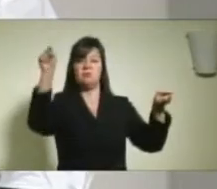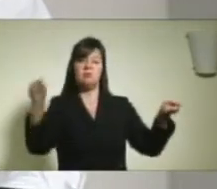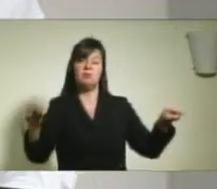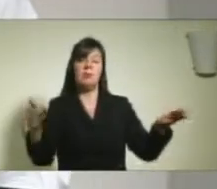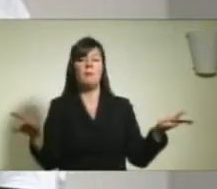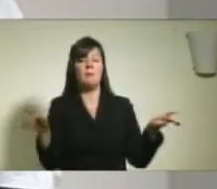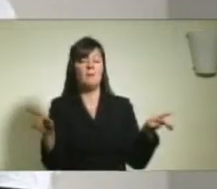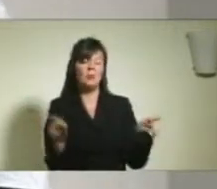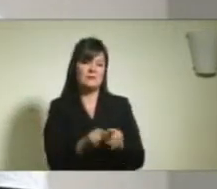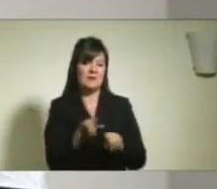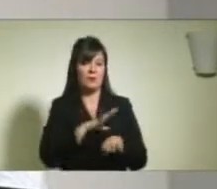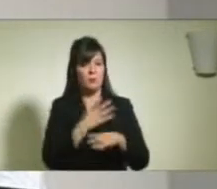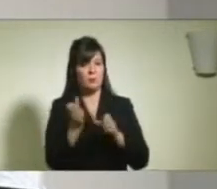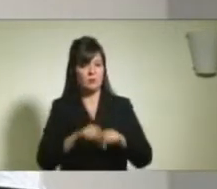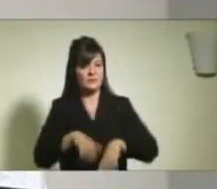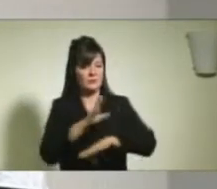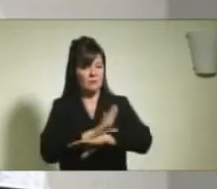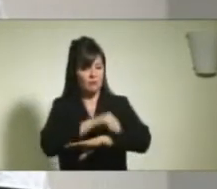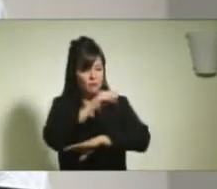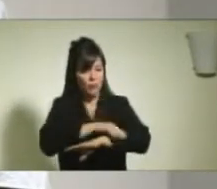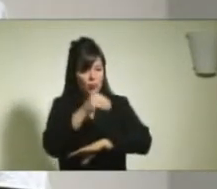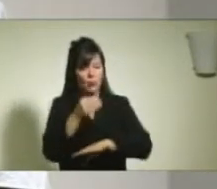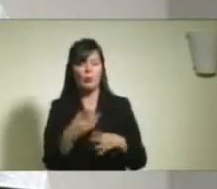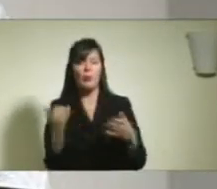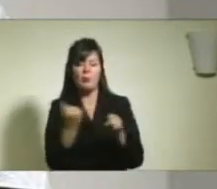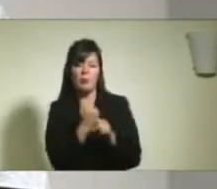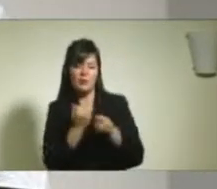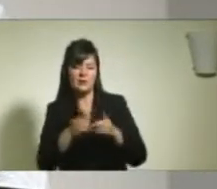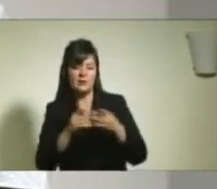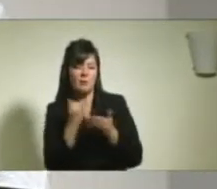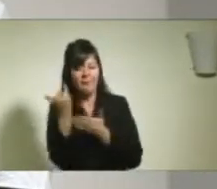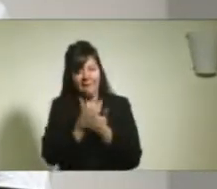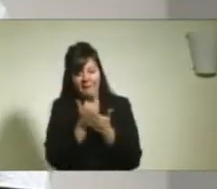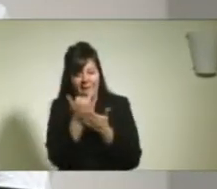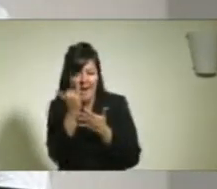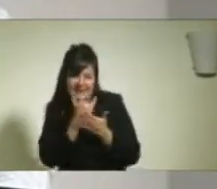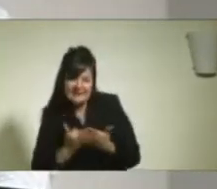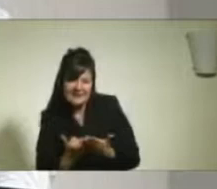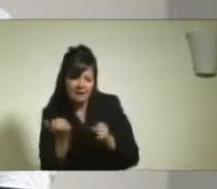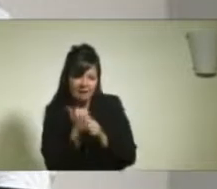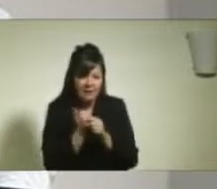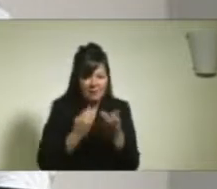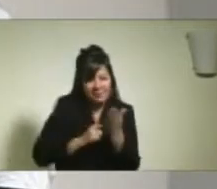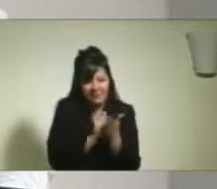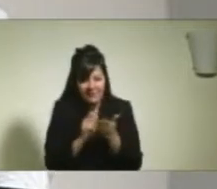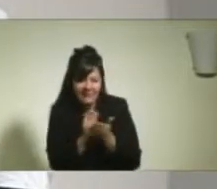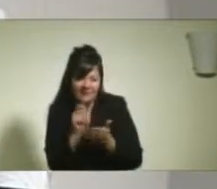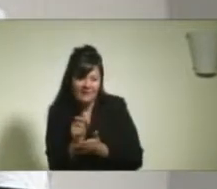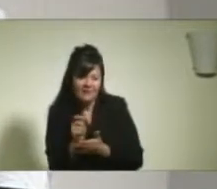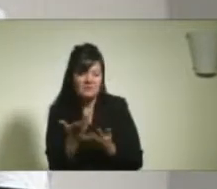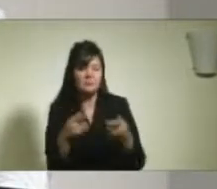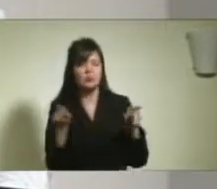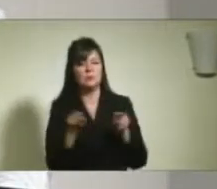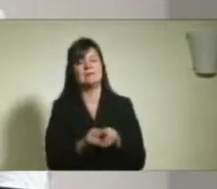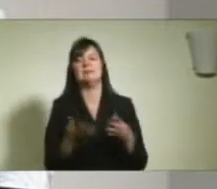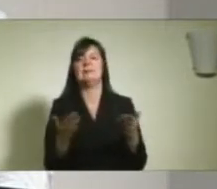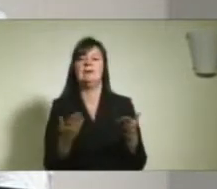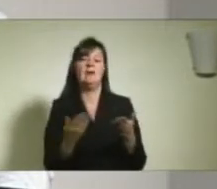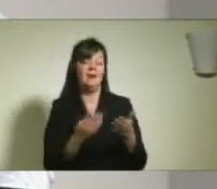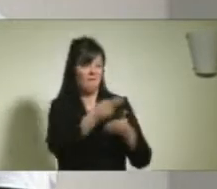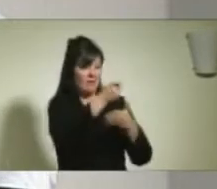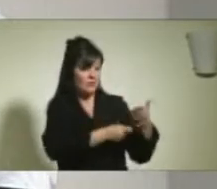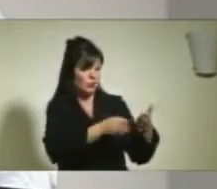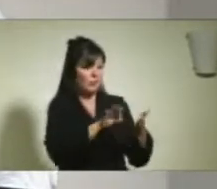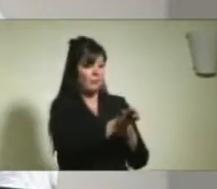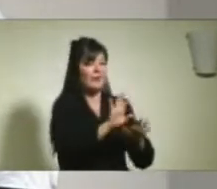ils envoient des fourrures et des produits artisanaux. Et donc, ils se servent des mandats, par exemple,